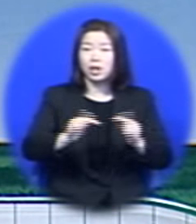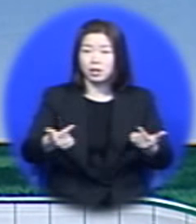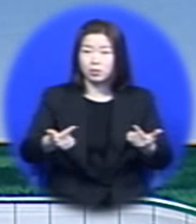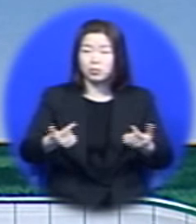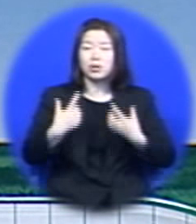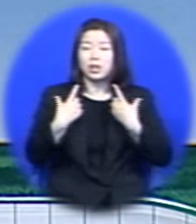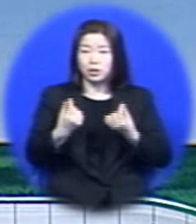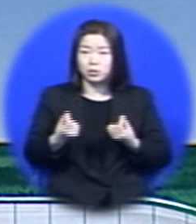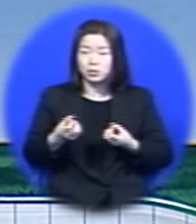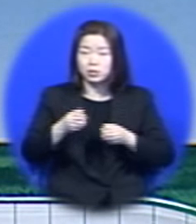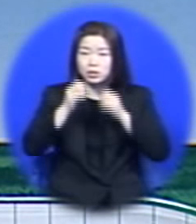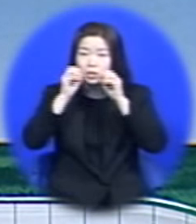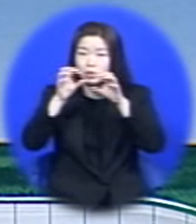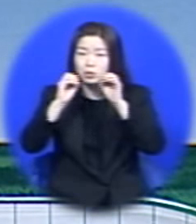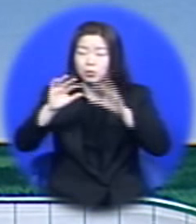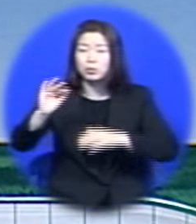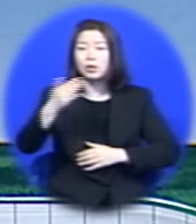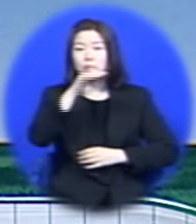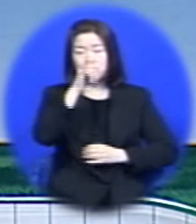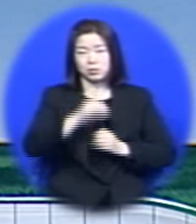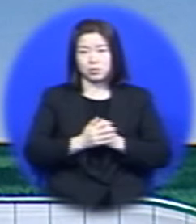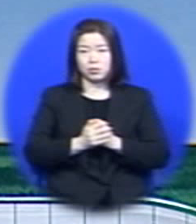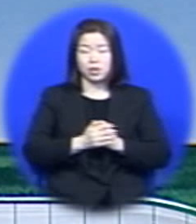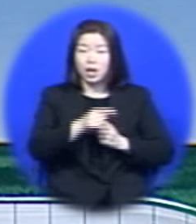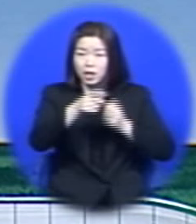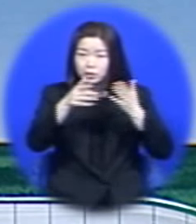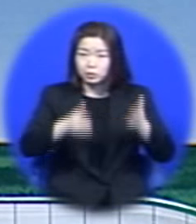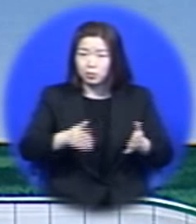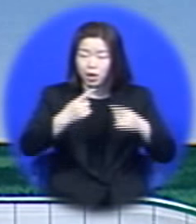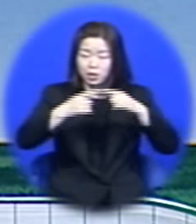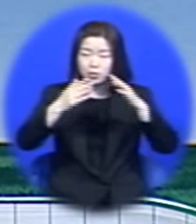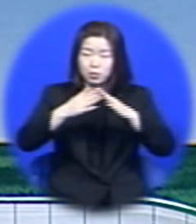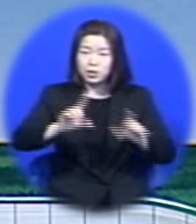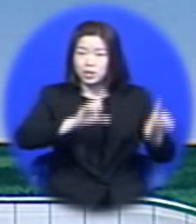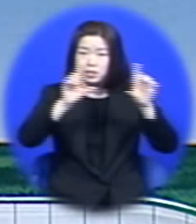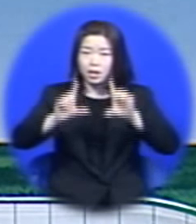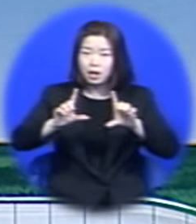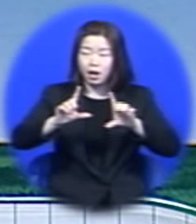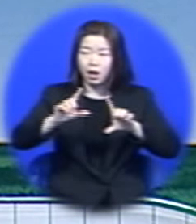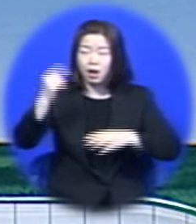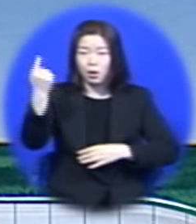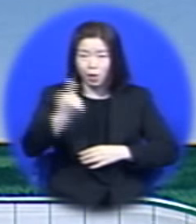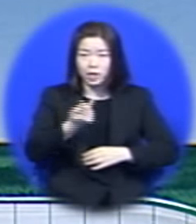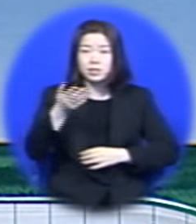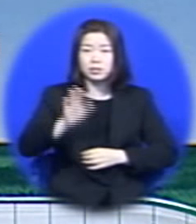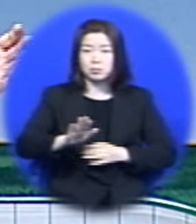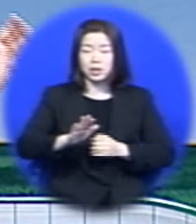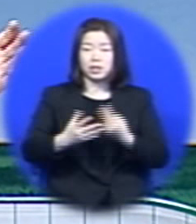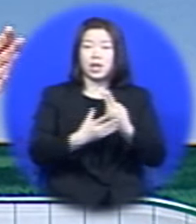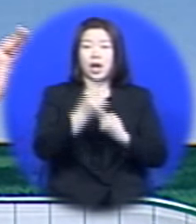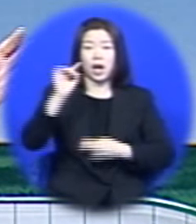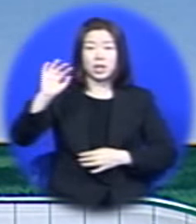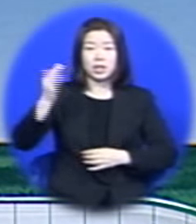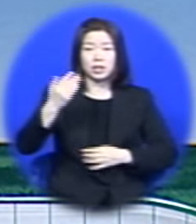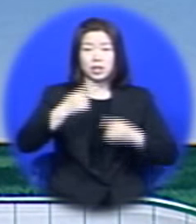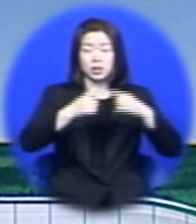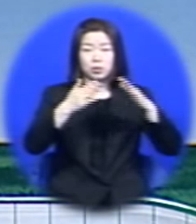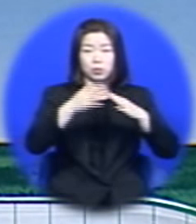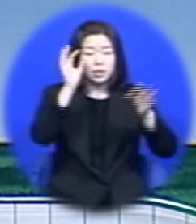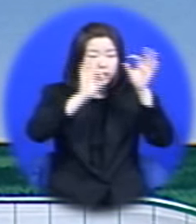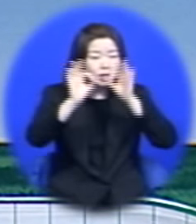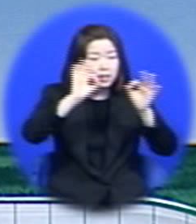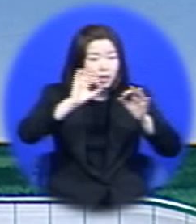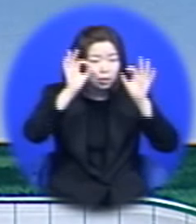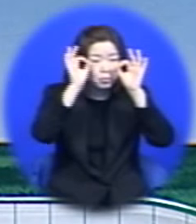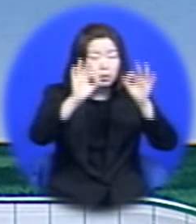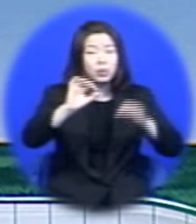있고, 그렇잖아요. 그동안 우리가 교회 생활 쭉 해봤지만, 하나 된 교회 찾아보기가 오히려